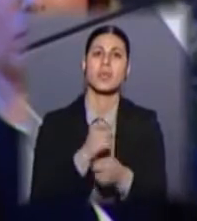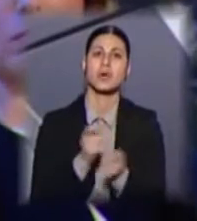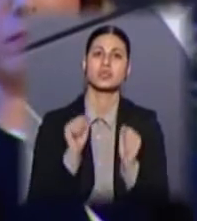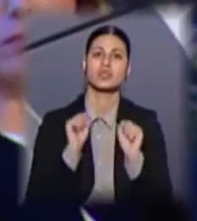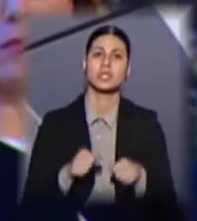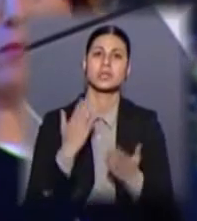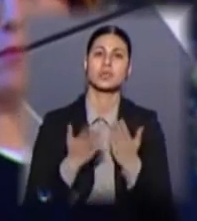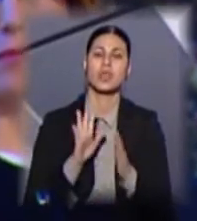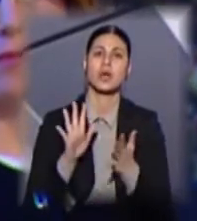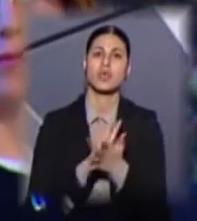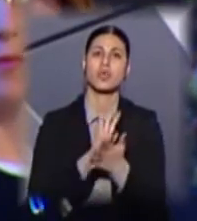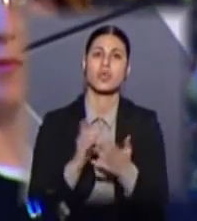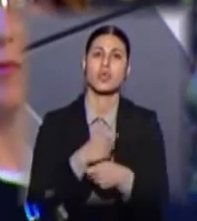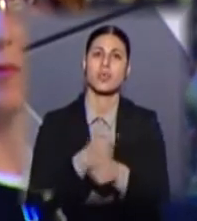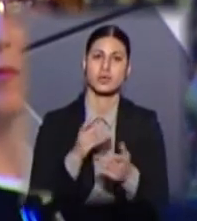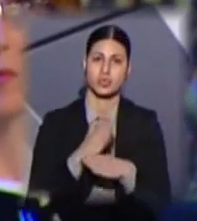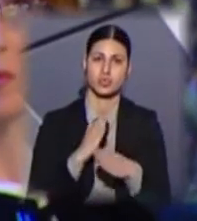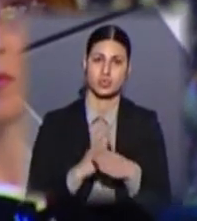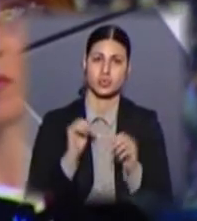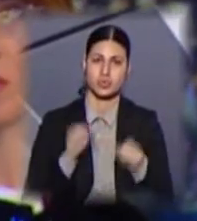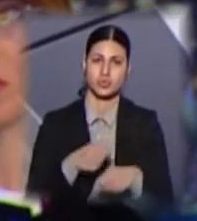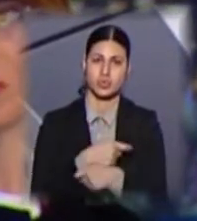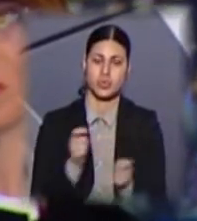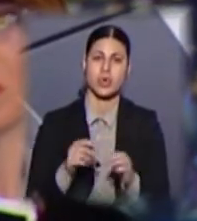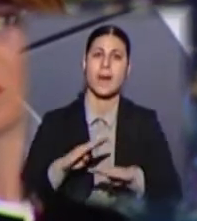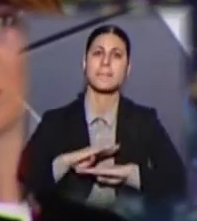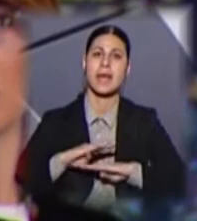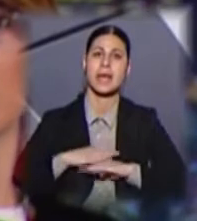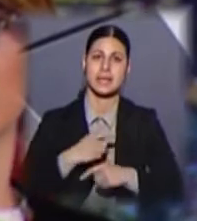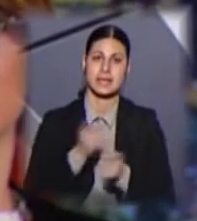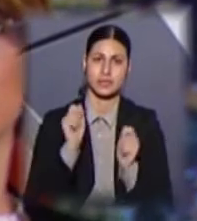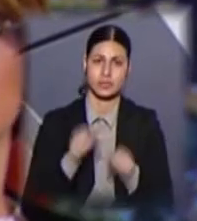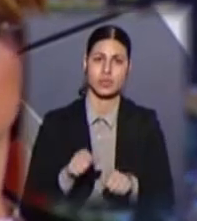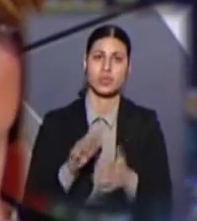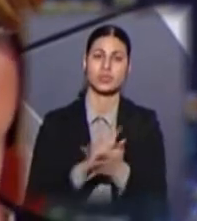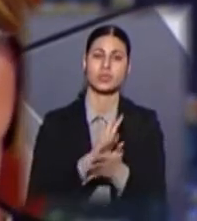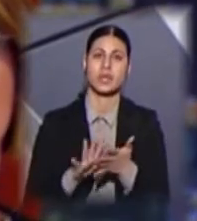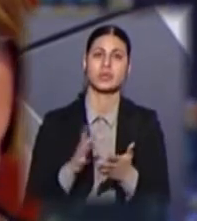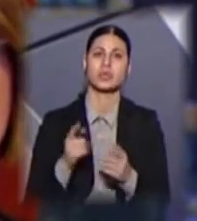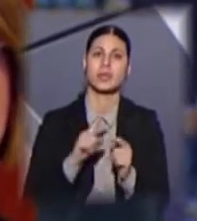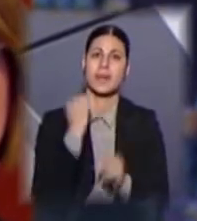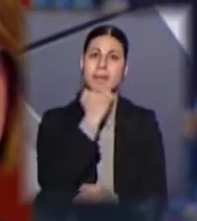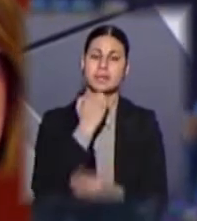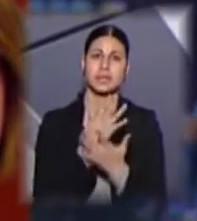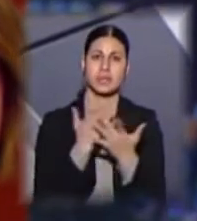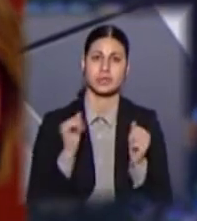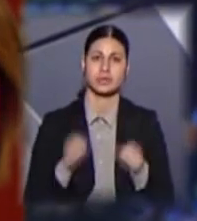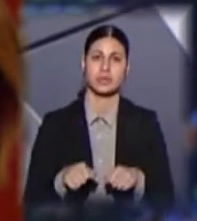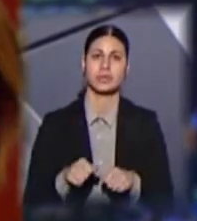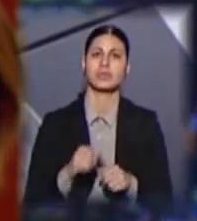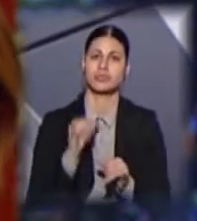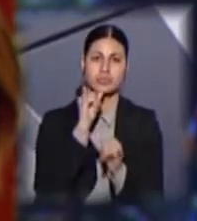თუ არა რამე დარიგდეს უფასოდ, თქვათ პური, მერხები, იმის შეძენა მოხდეს უფასოდ, ინვენტარის და ასე შემდეგ.